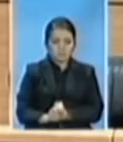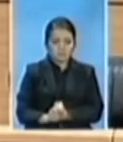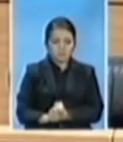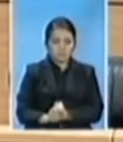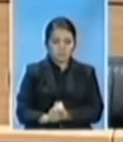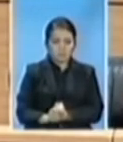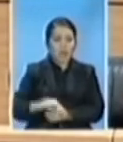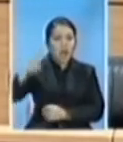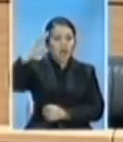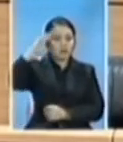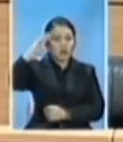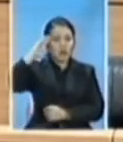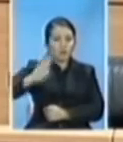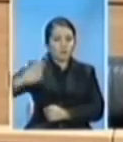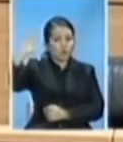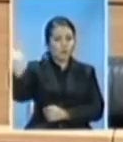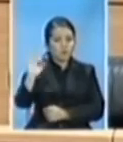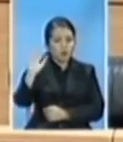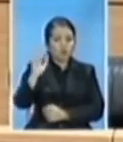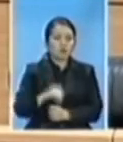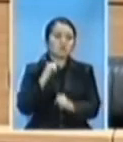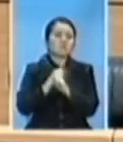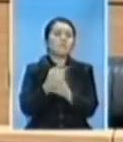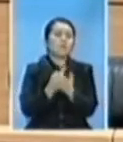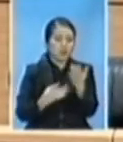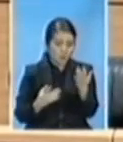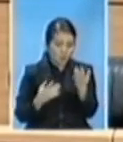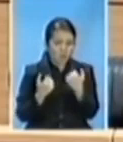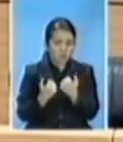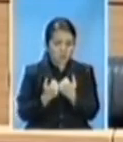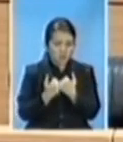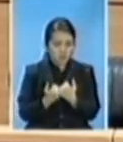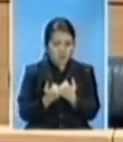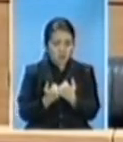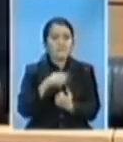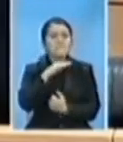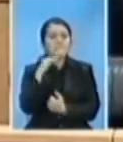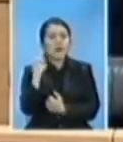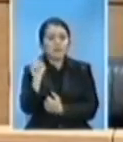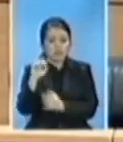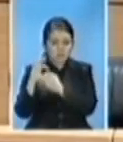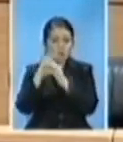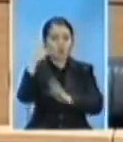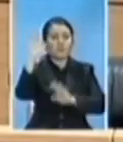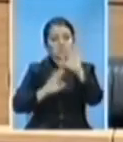ท่านได้สร้างบาปกรรมไว้ครับเป็นบาปกรรมทางประชาธิปไตย